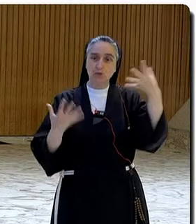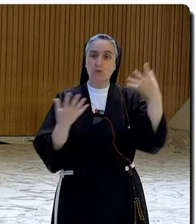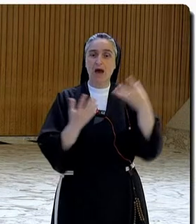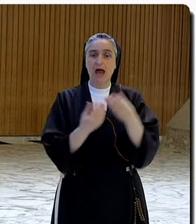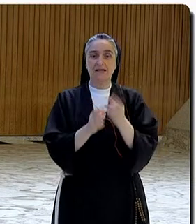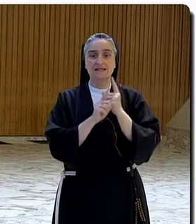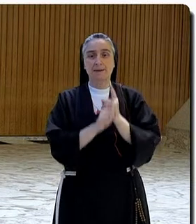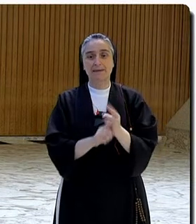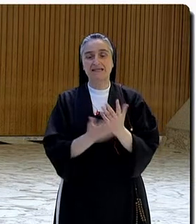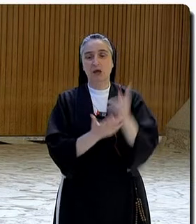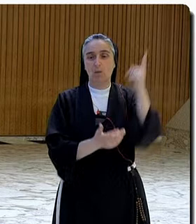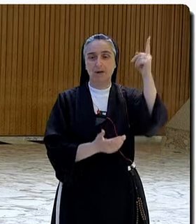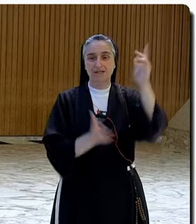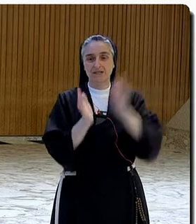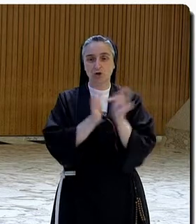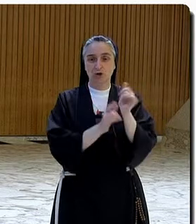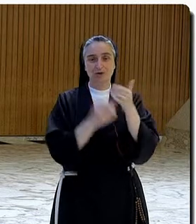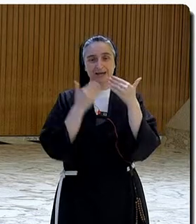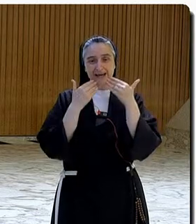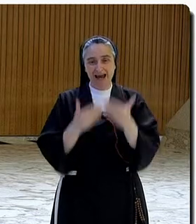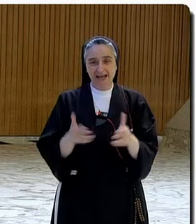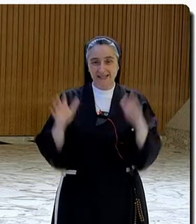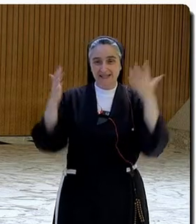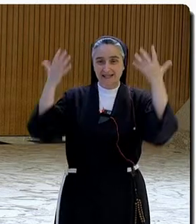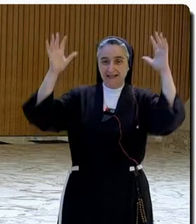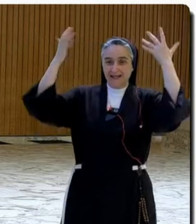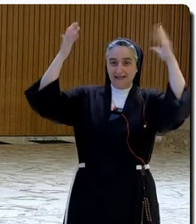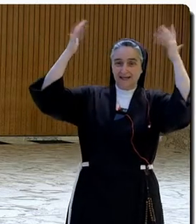del suo Signore. Grazie.